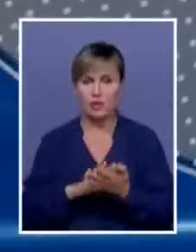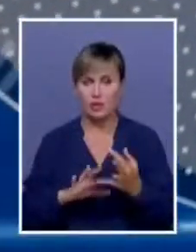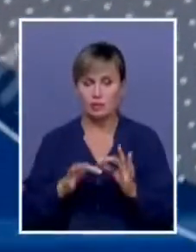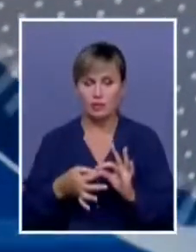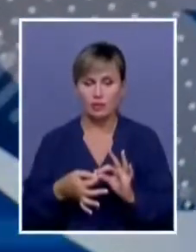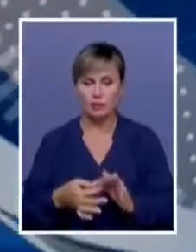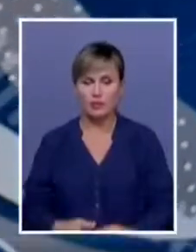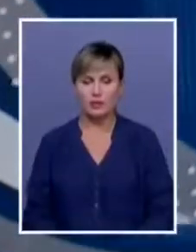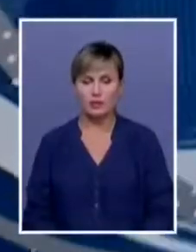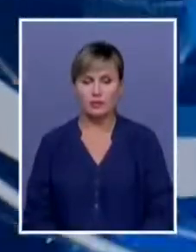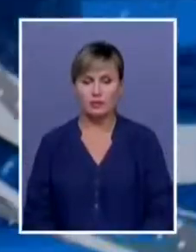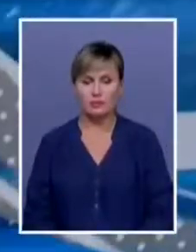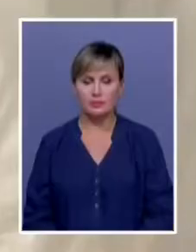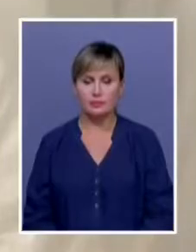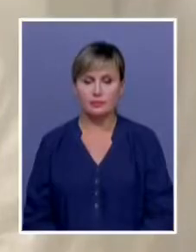разбиралась Аян Рафина Рикбаева.